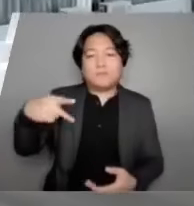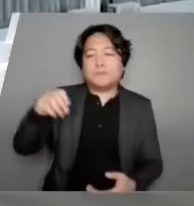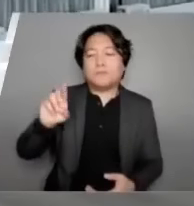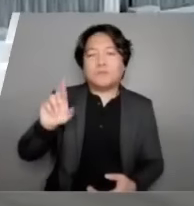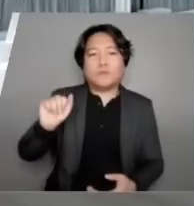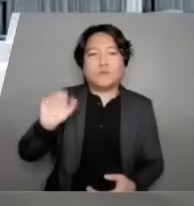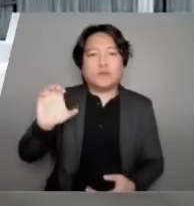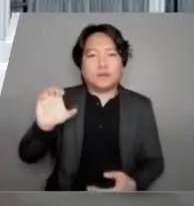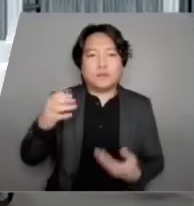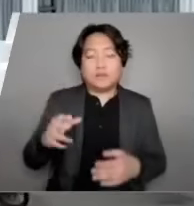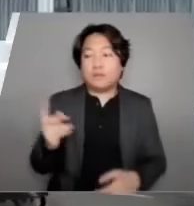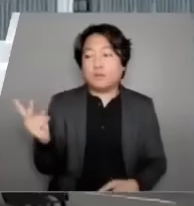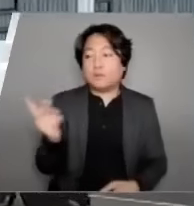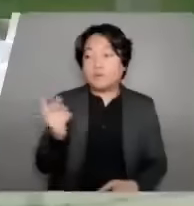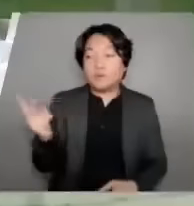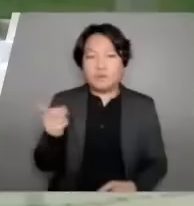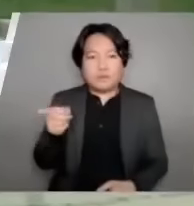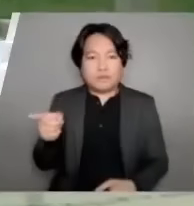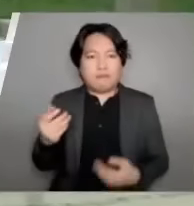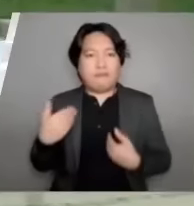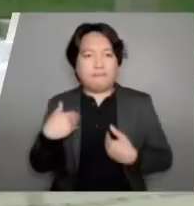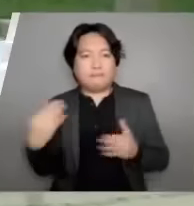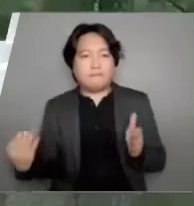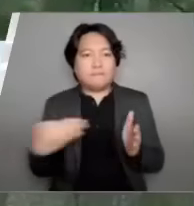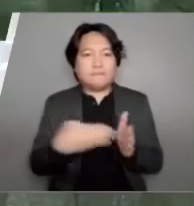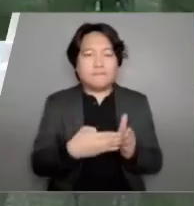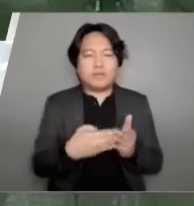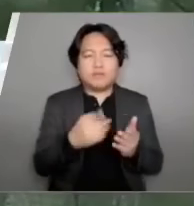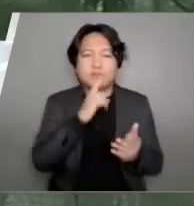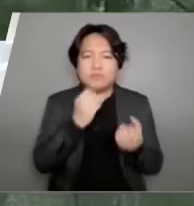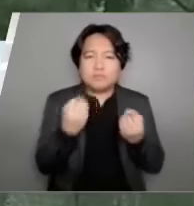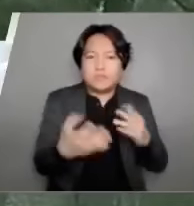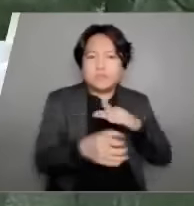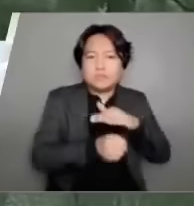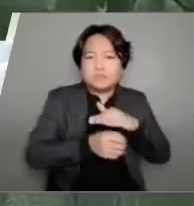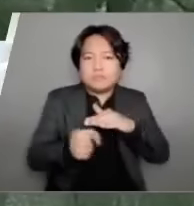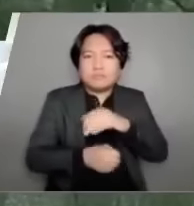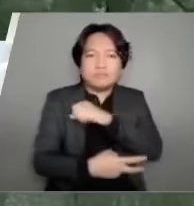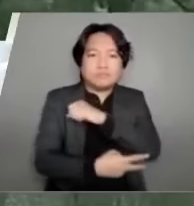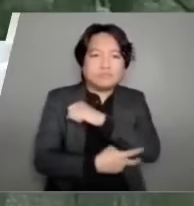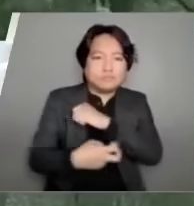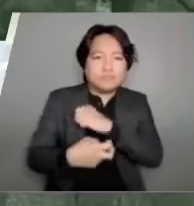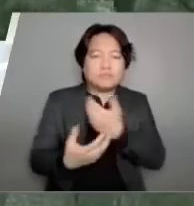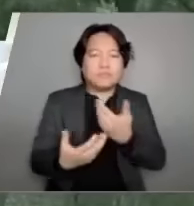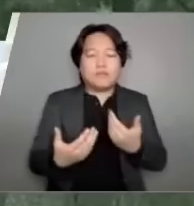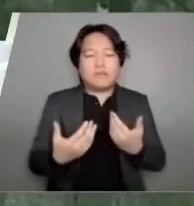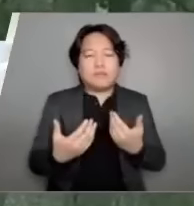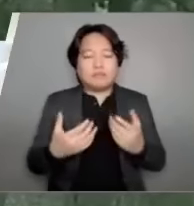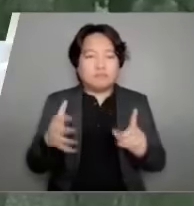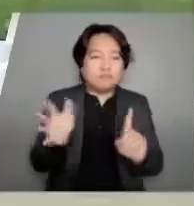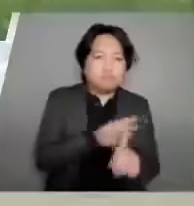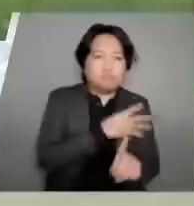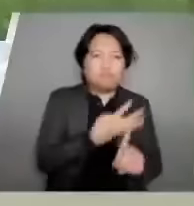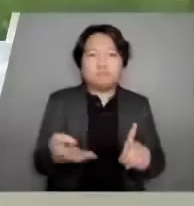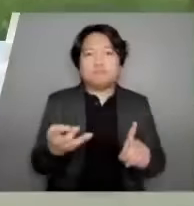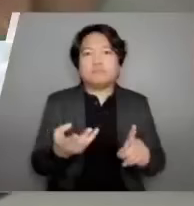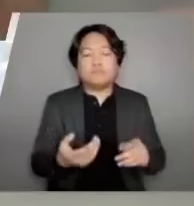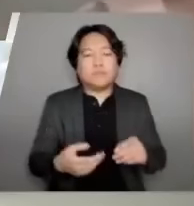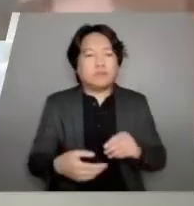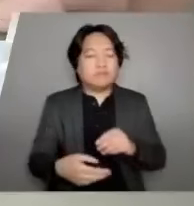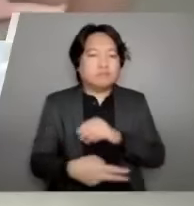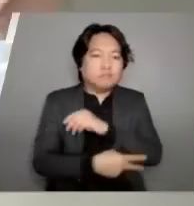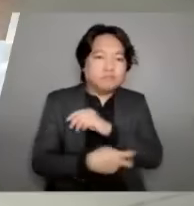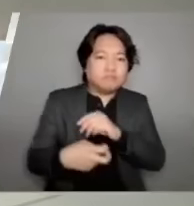biktima. Patong-patong na reklamo ng human trafficking, robbery, serious physical injuries, kidnapping at illegal